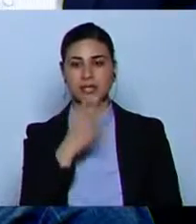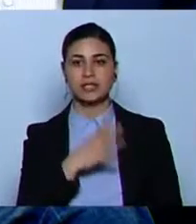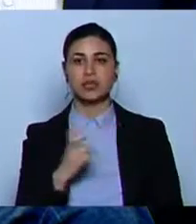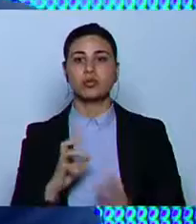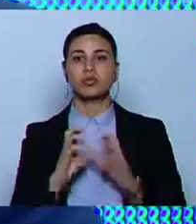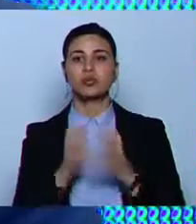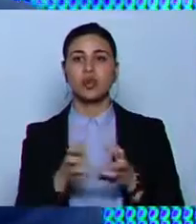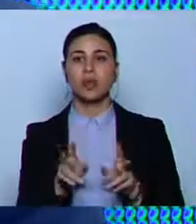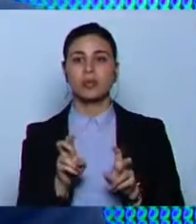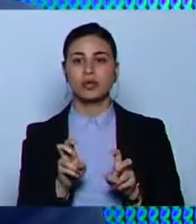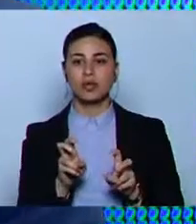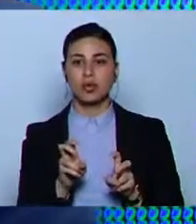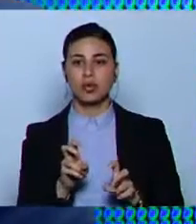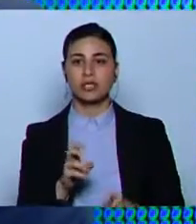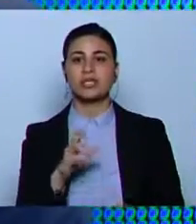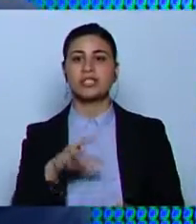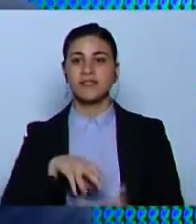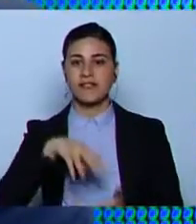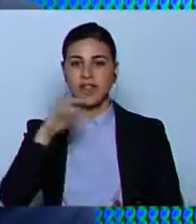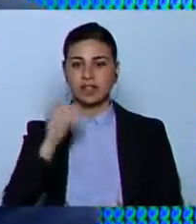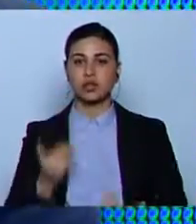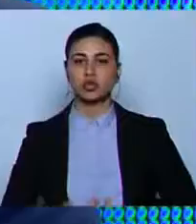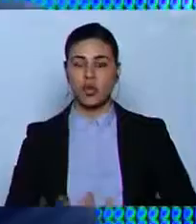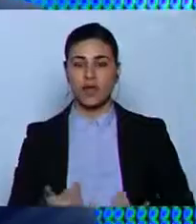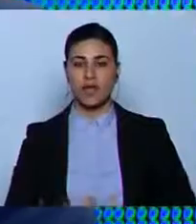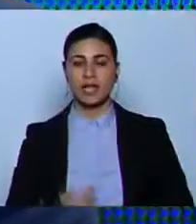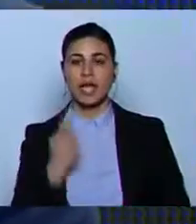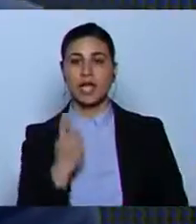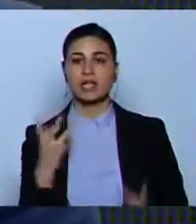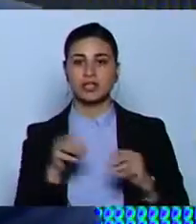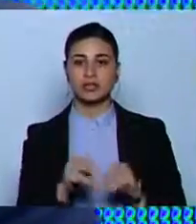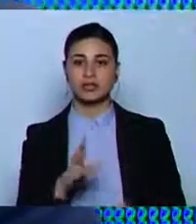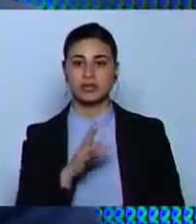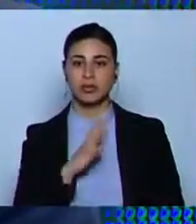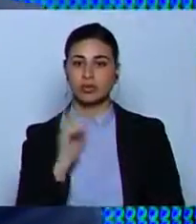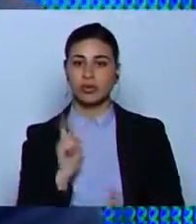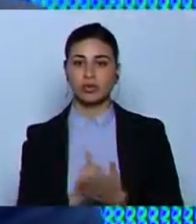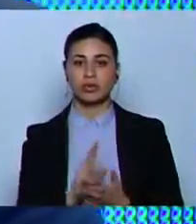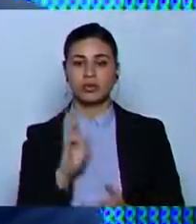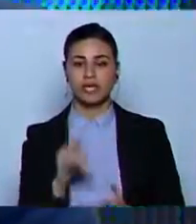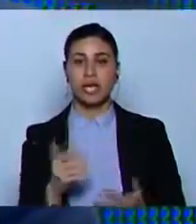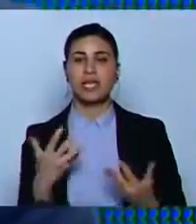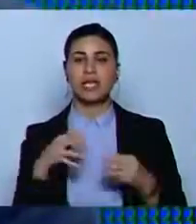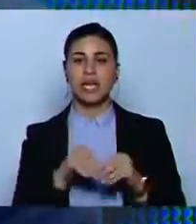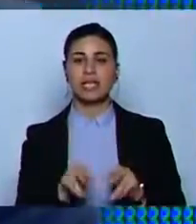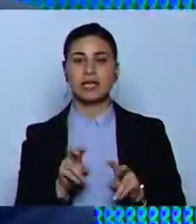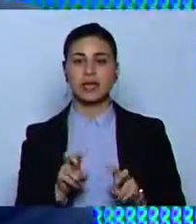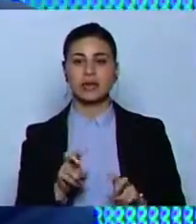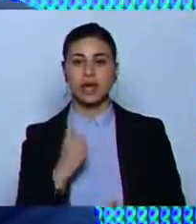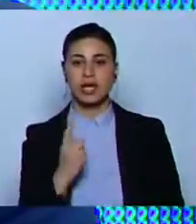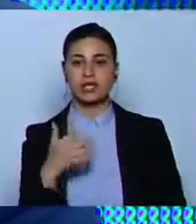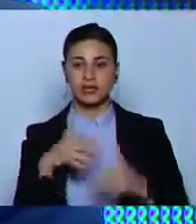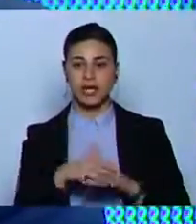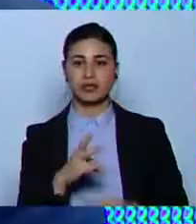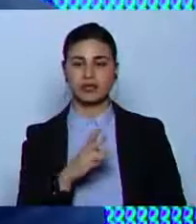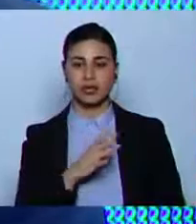სოფლიო თვითმმართველობის სვეტიცხოვლის ჯვარი და სამთავრო ერთ სისტემაში უნდა იყოს მოქცეული და ინტეგრირებული მართვის ერთ მექანიზმში უნდა